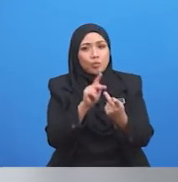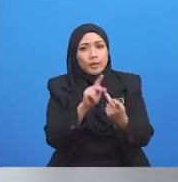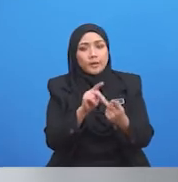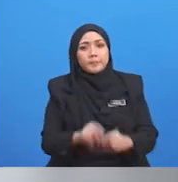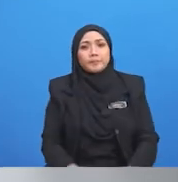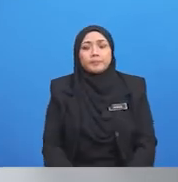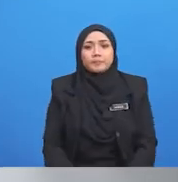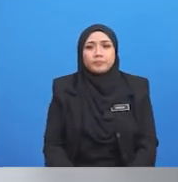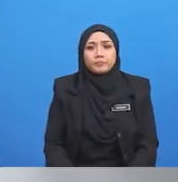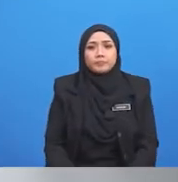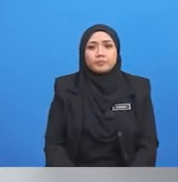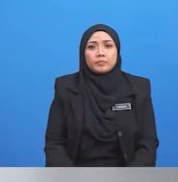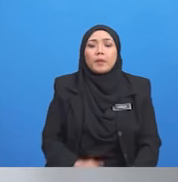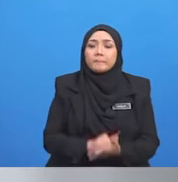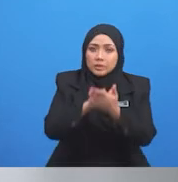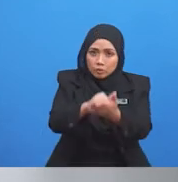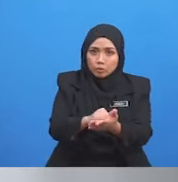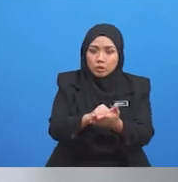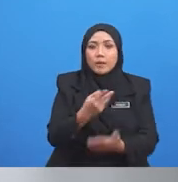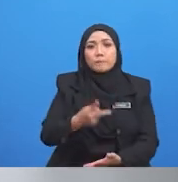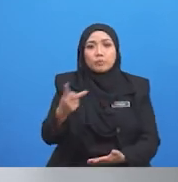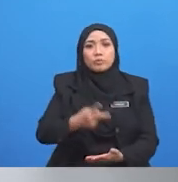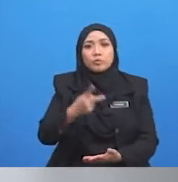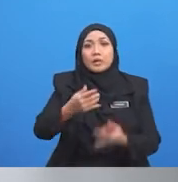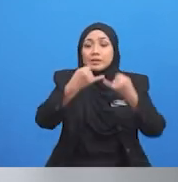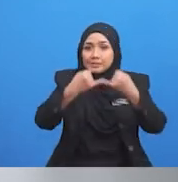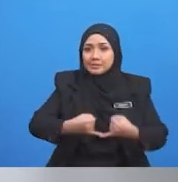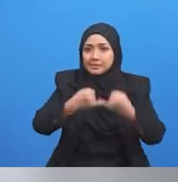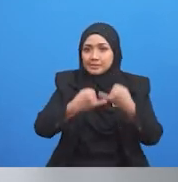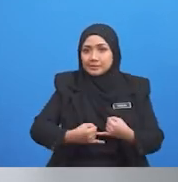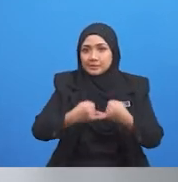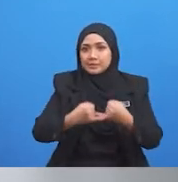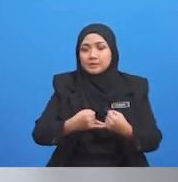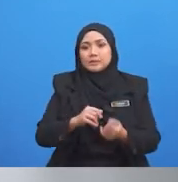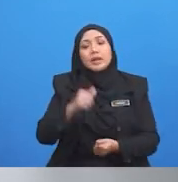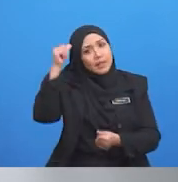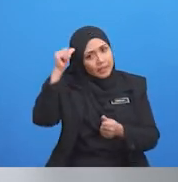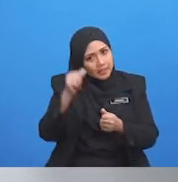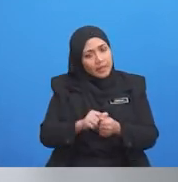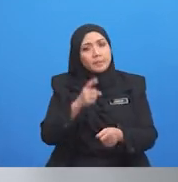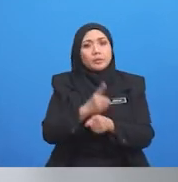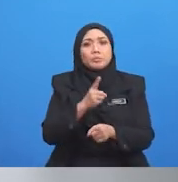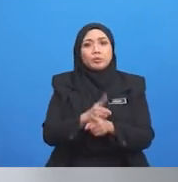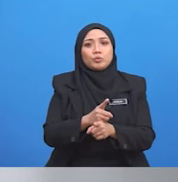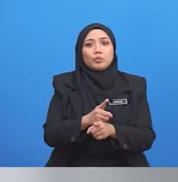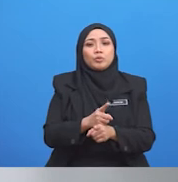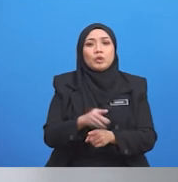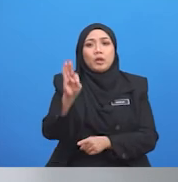Jadi begitu jugalah dengan produk industri. Pelajar tolong ingat baik-baik fakta.